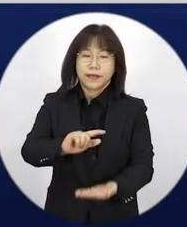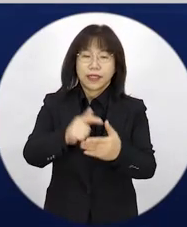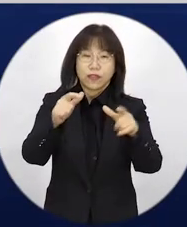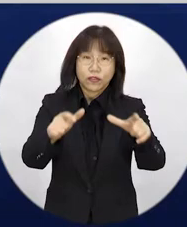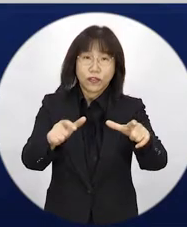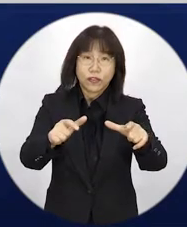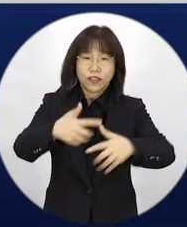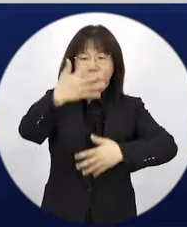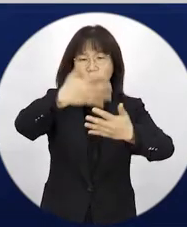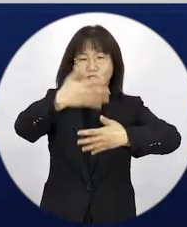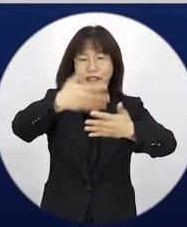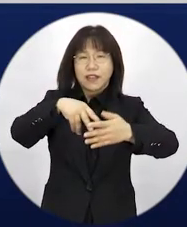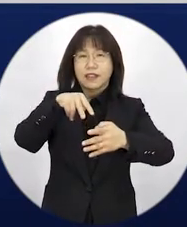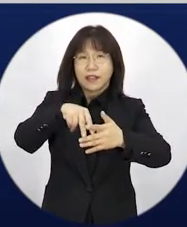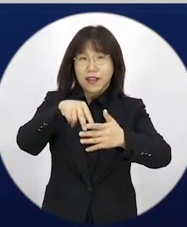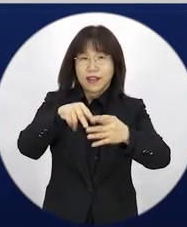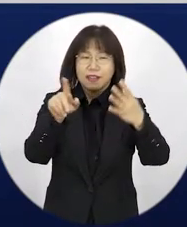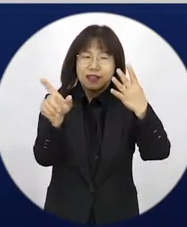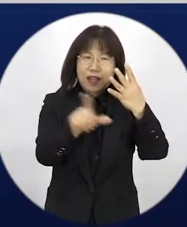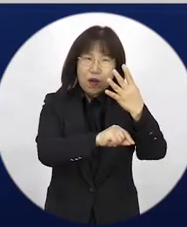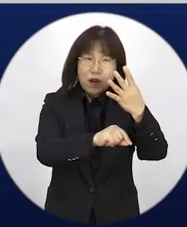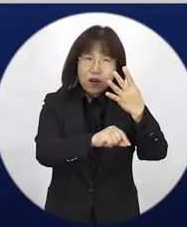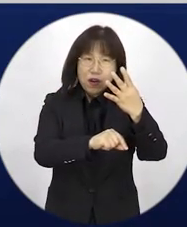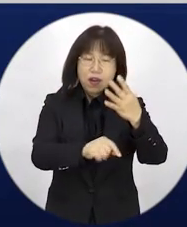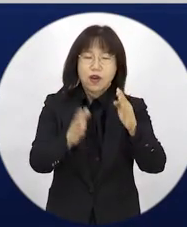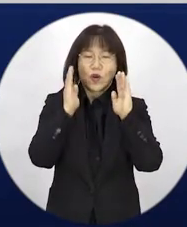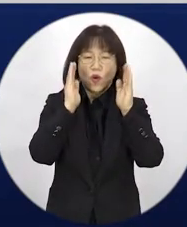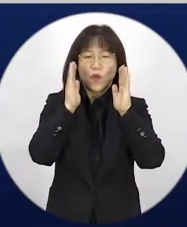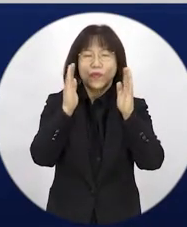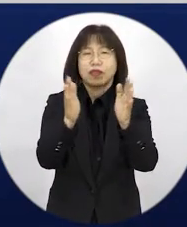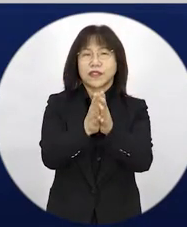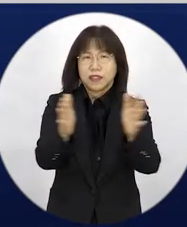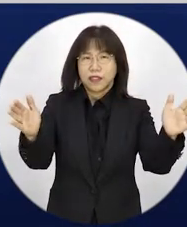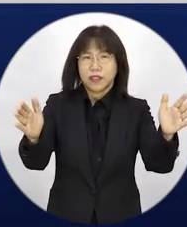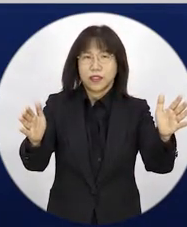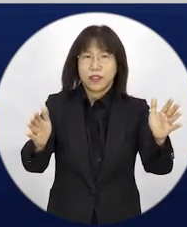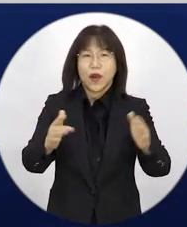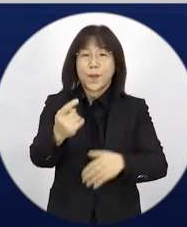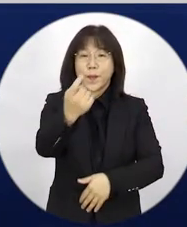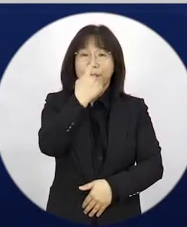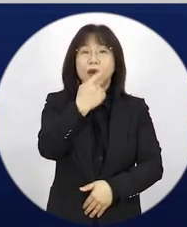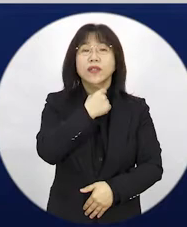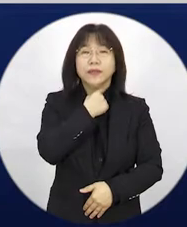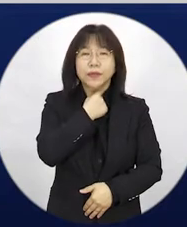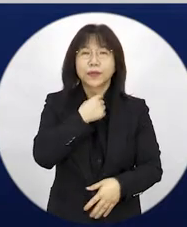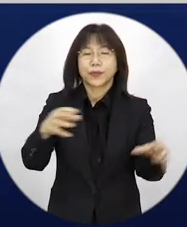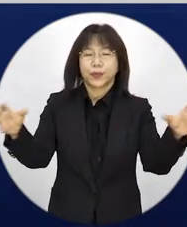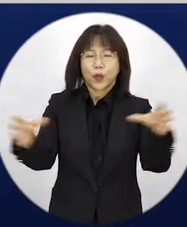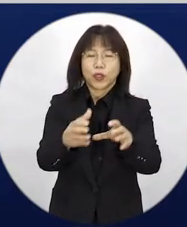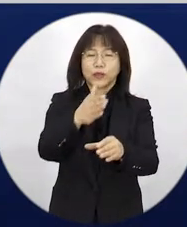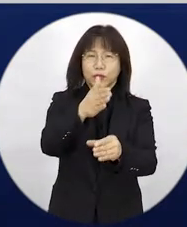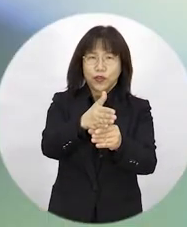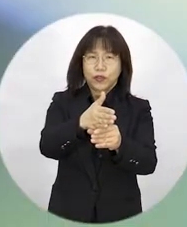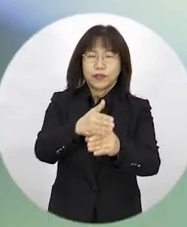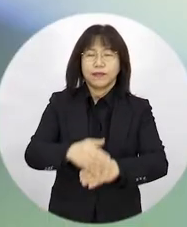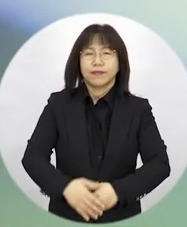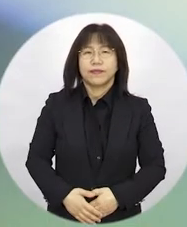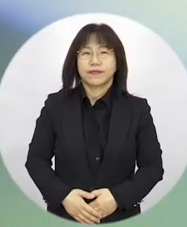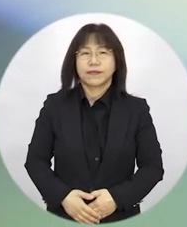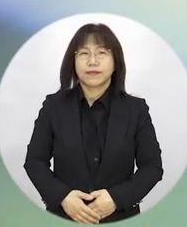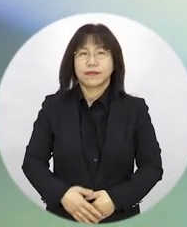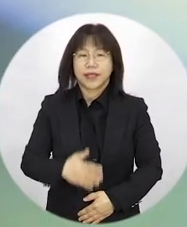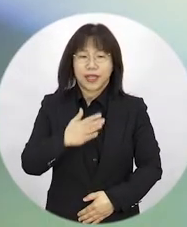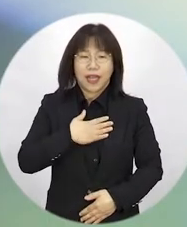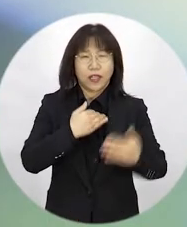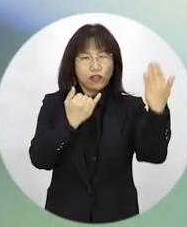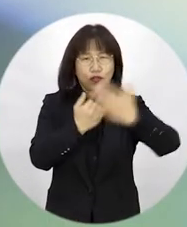강서구 영상미디어센터에서 4월 미디어 교육 강좌를 개설하고 수강생을 선착순 모집합니다.